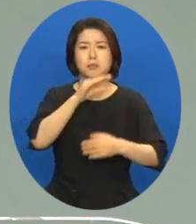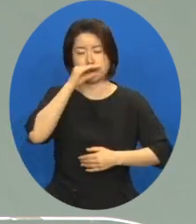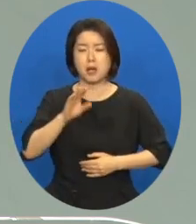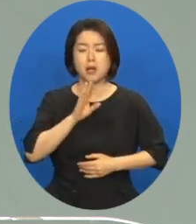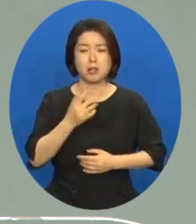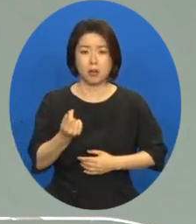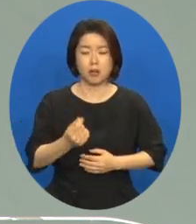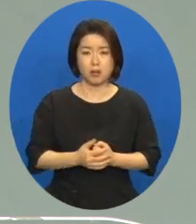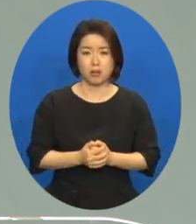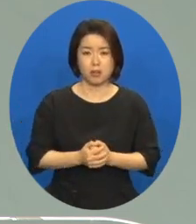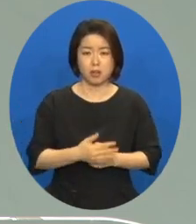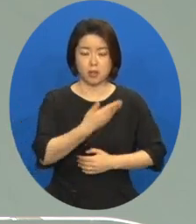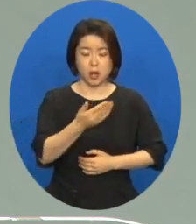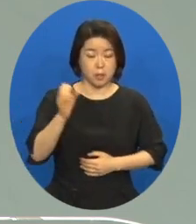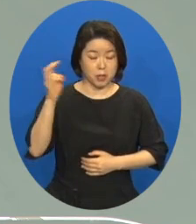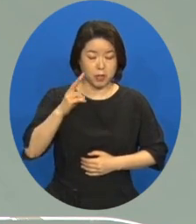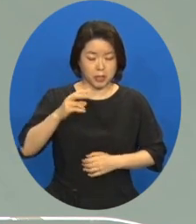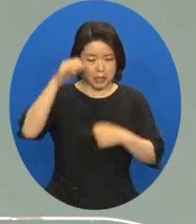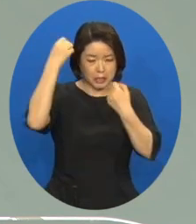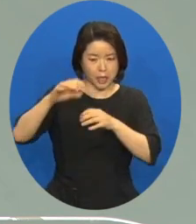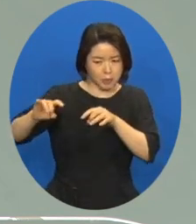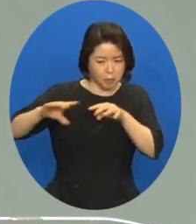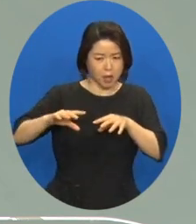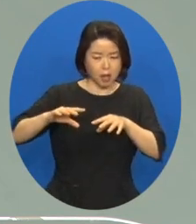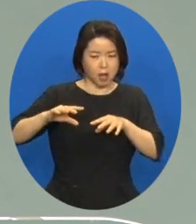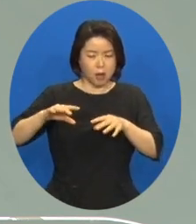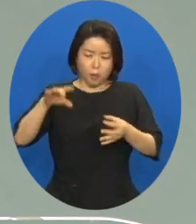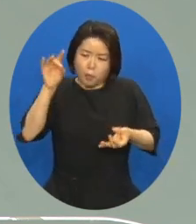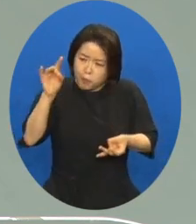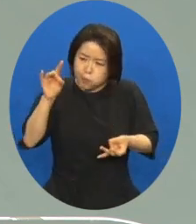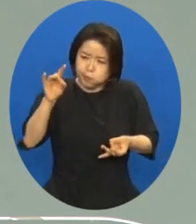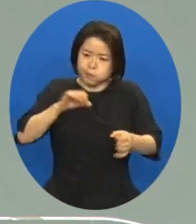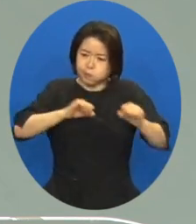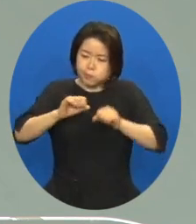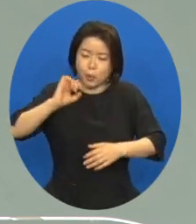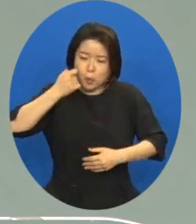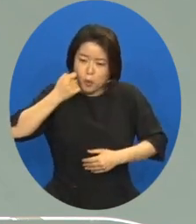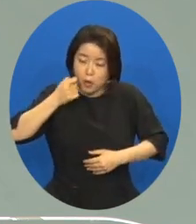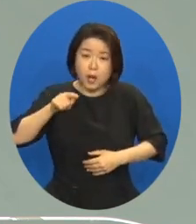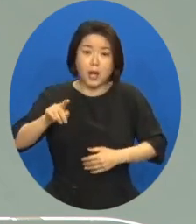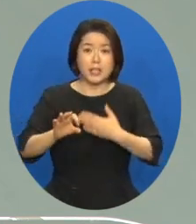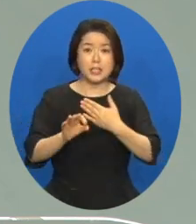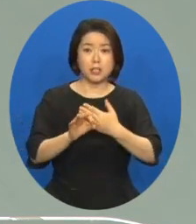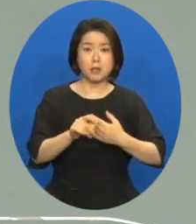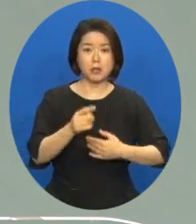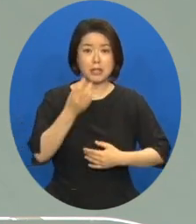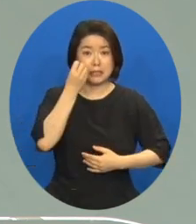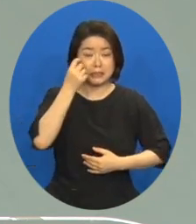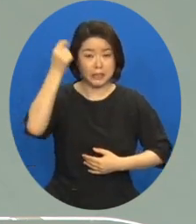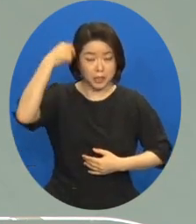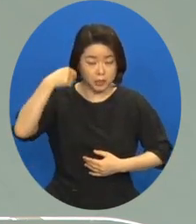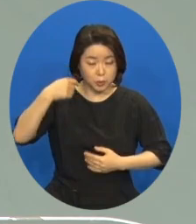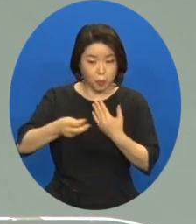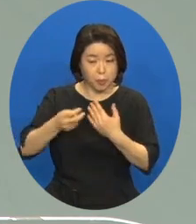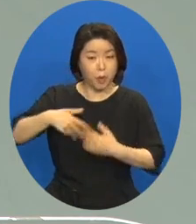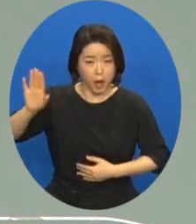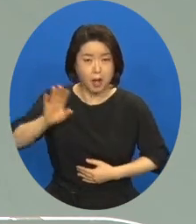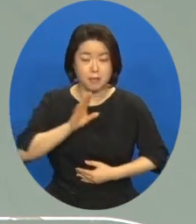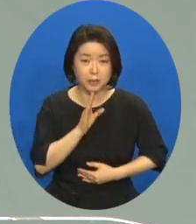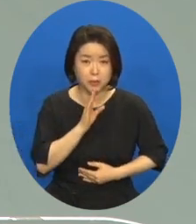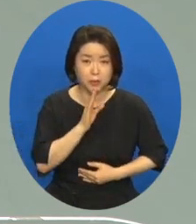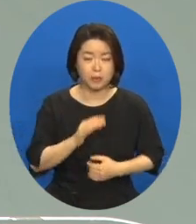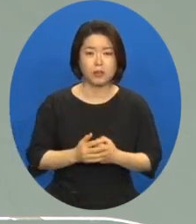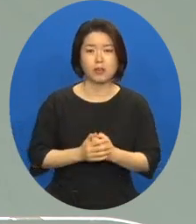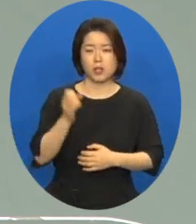마비가 되면 이상해요, 안 이상해요? 이상해, 다리가 이상해, 그렇게 하잖아요. 그리고 바로 병원 가시잖아요.